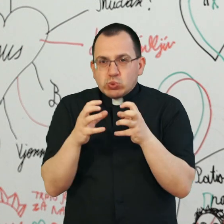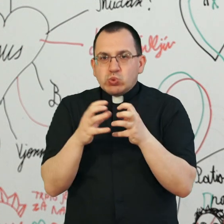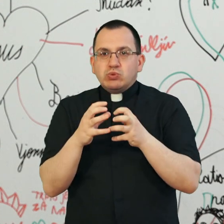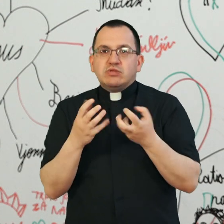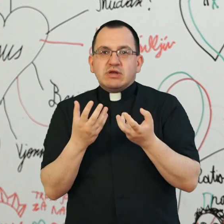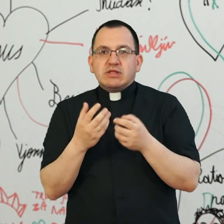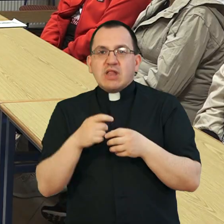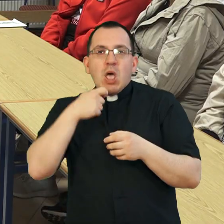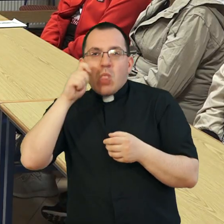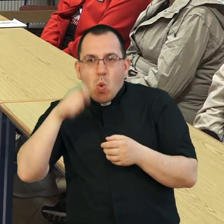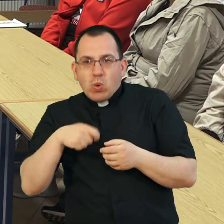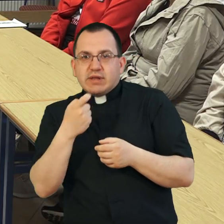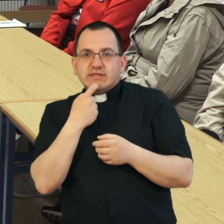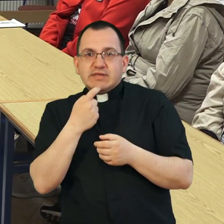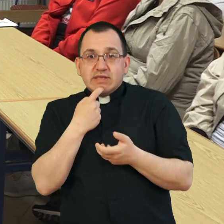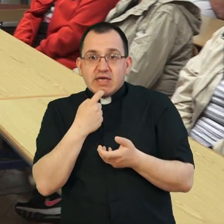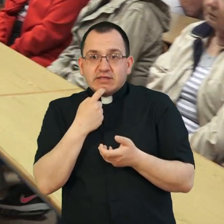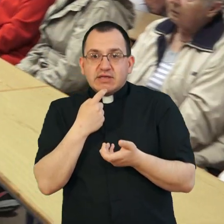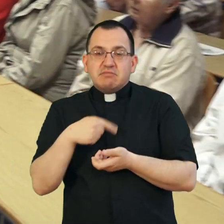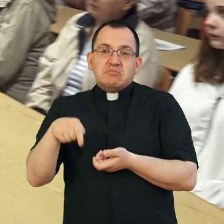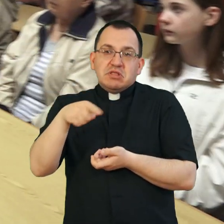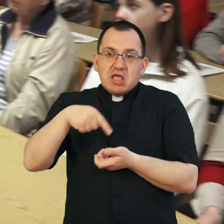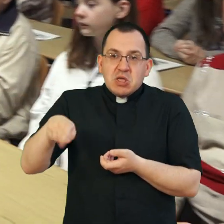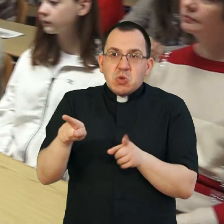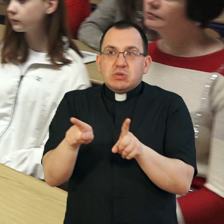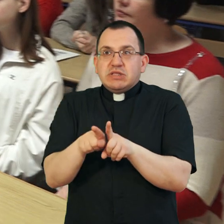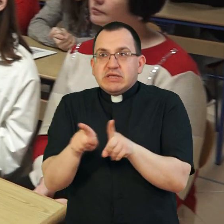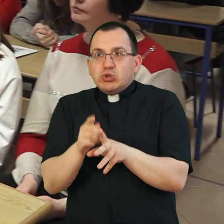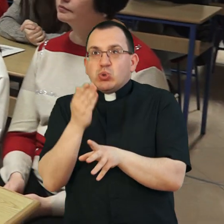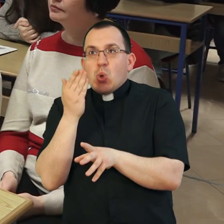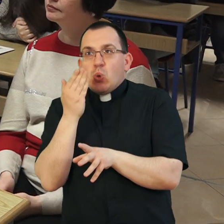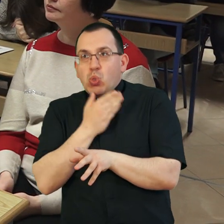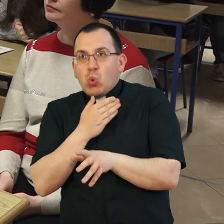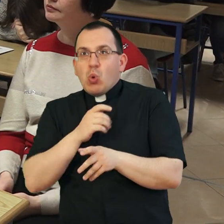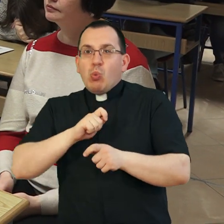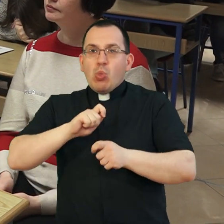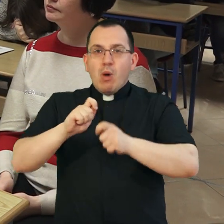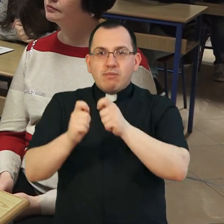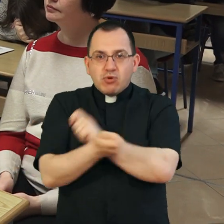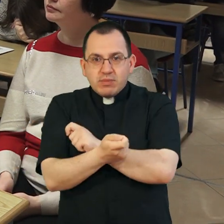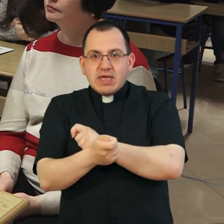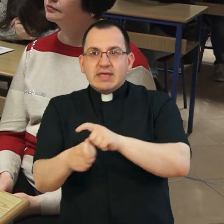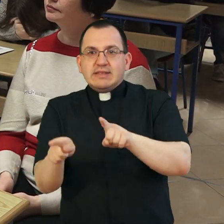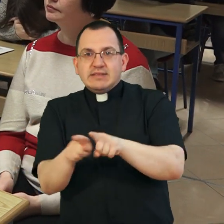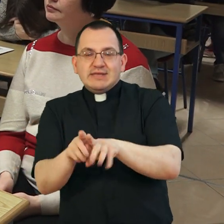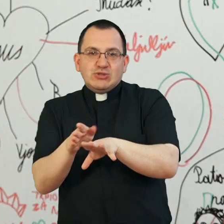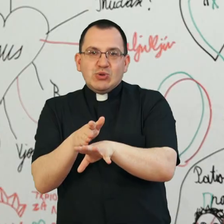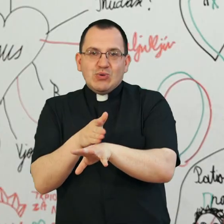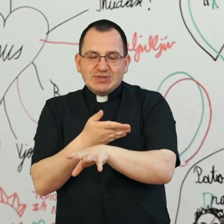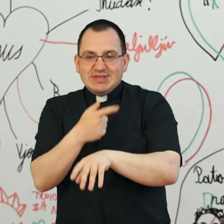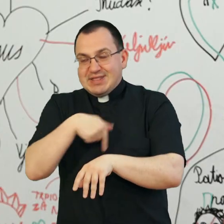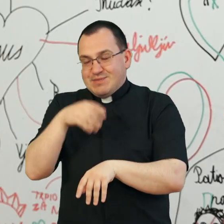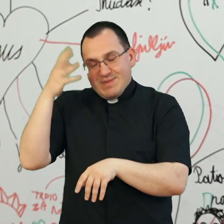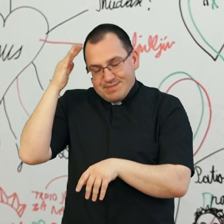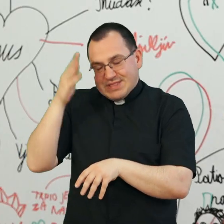na ukrajinskom jeziku, tako da se i oni na taj način i duhovno obnove i da osjete da ih nismo ni na taj